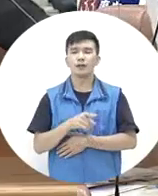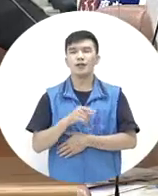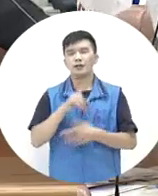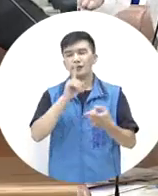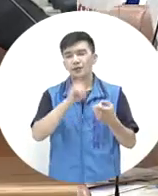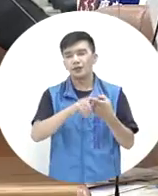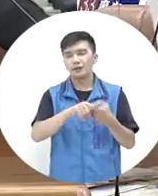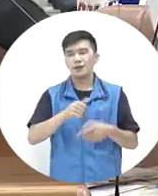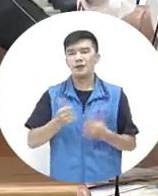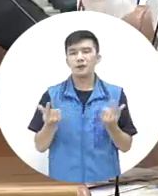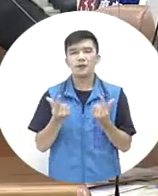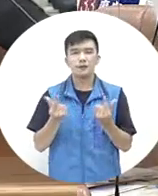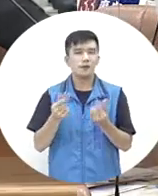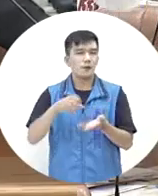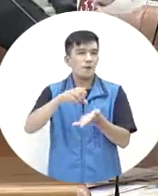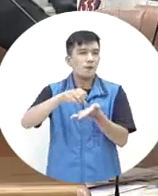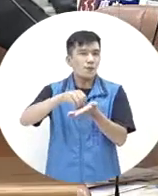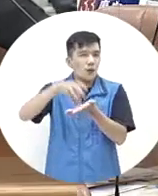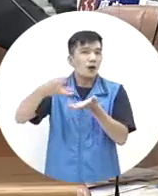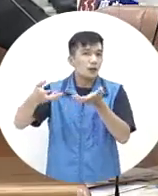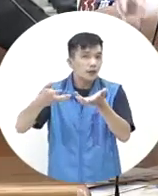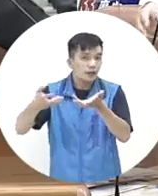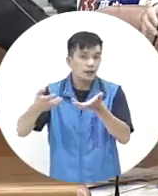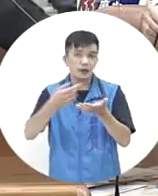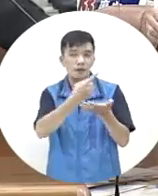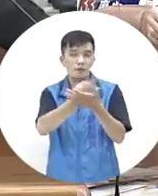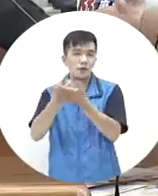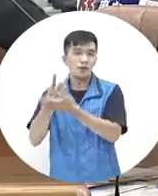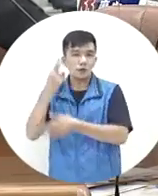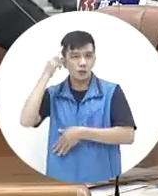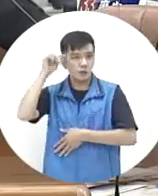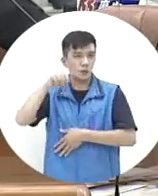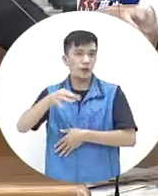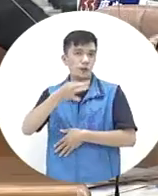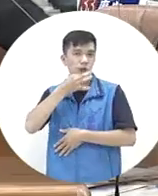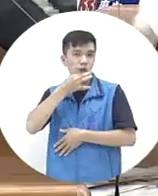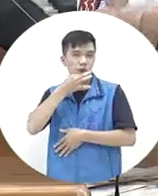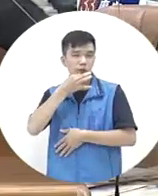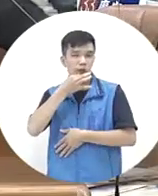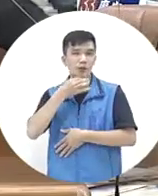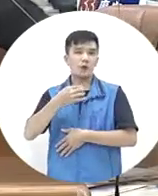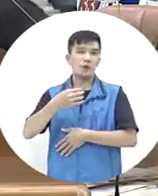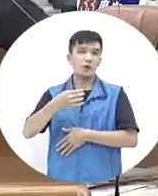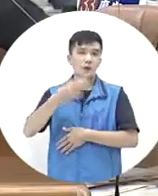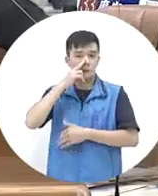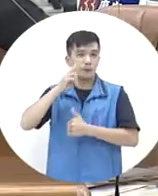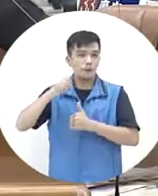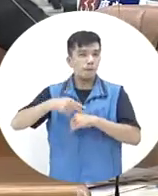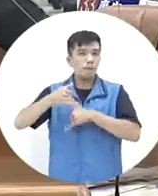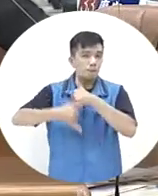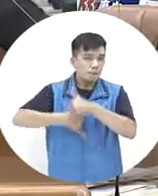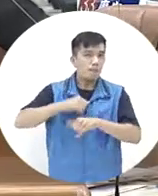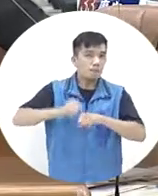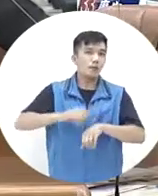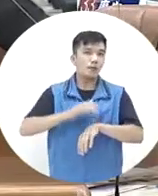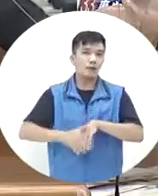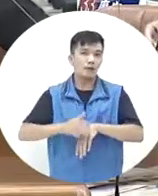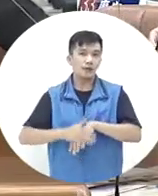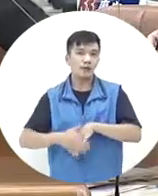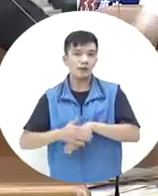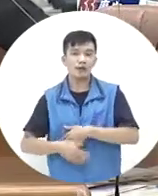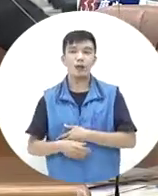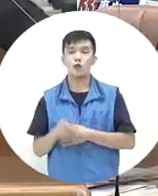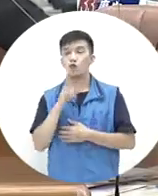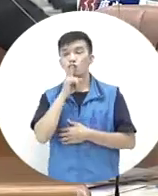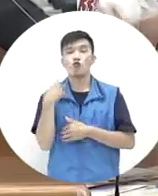这种大家都认为是非常有生命危险的事情，你身为一个大家长说我没有意见啊，交给人民公投